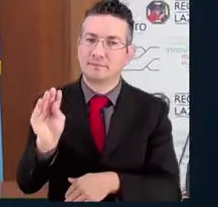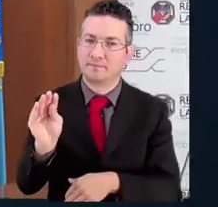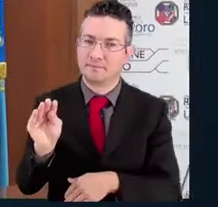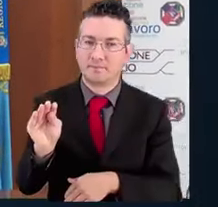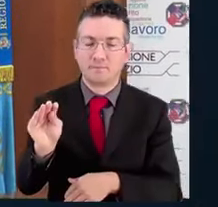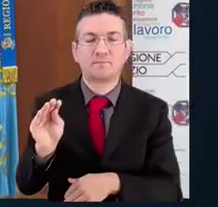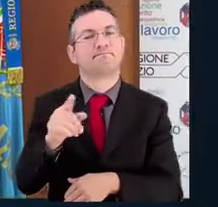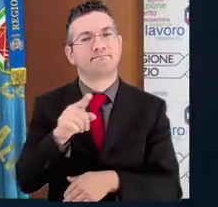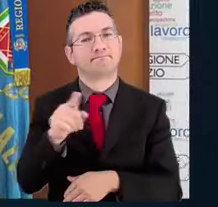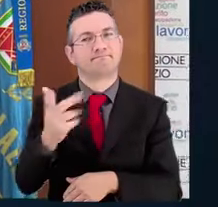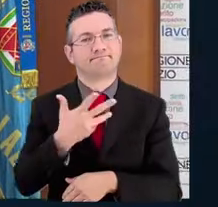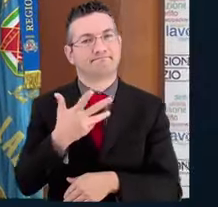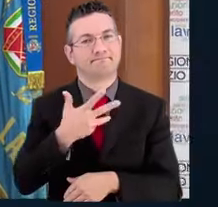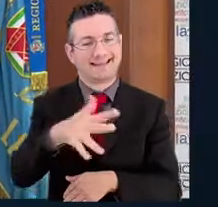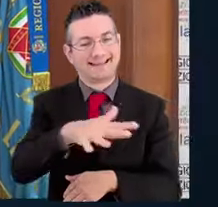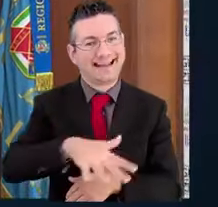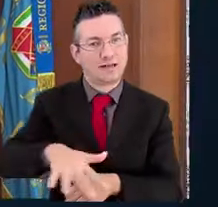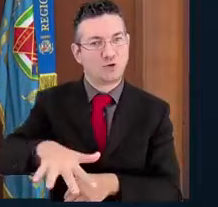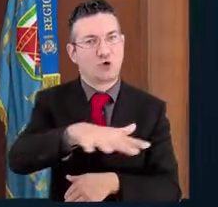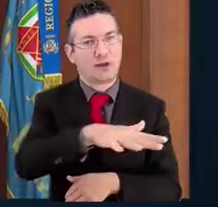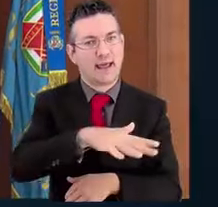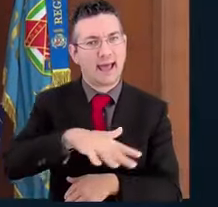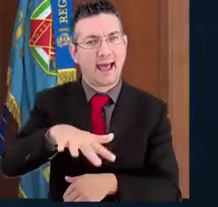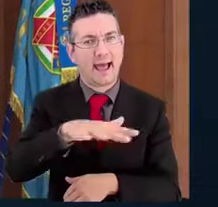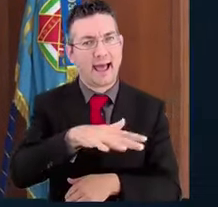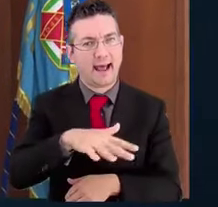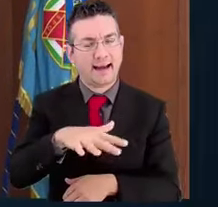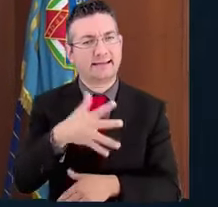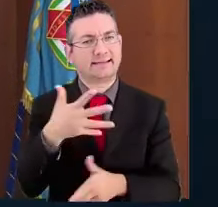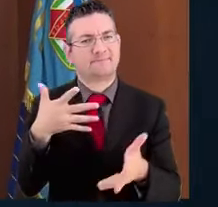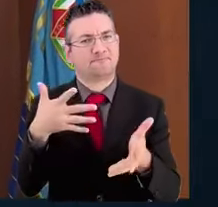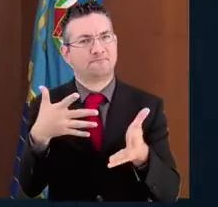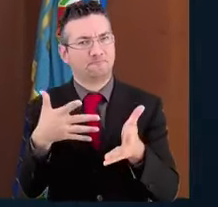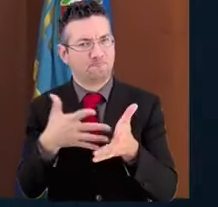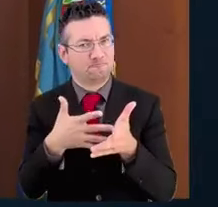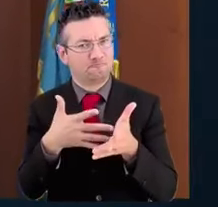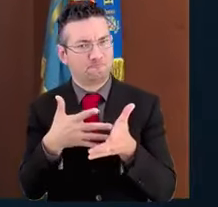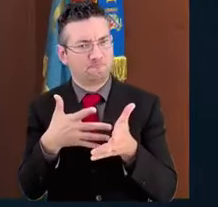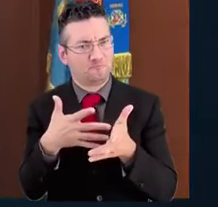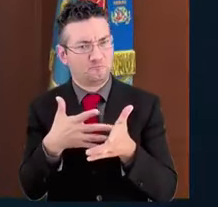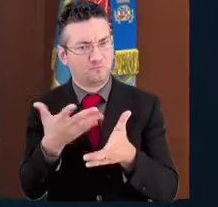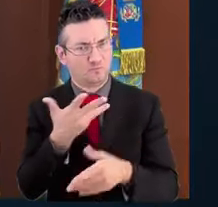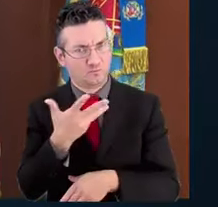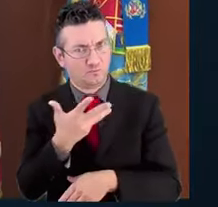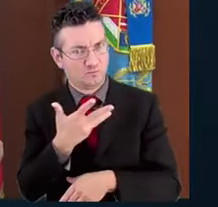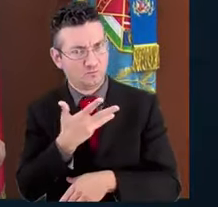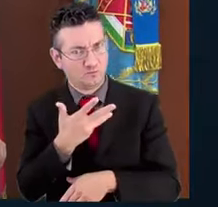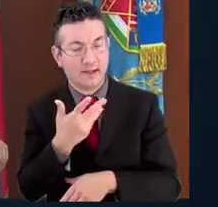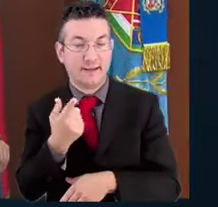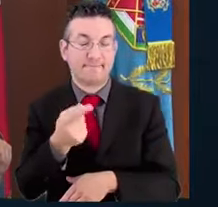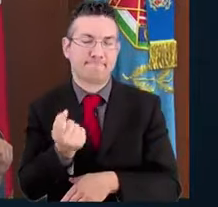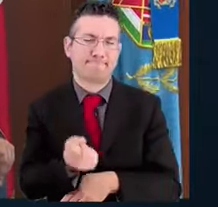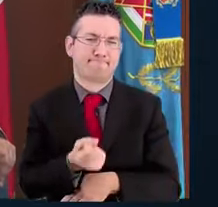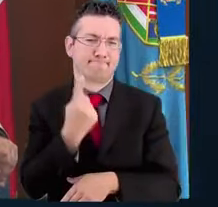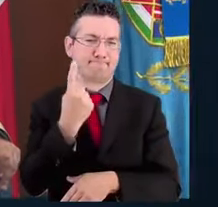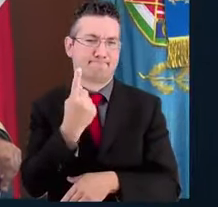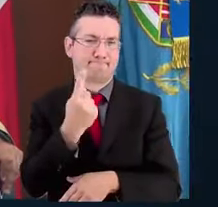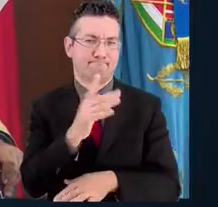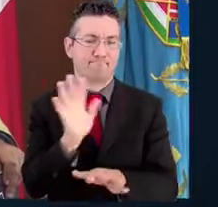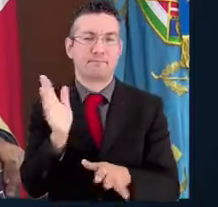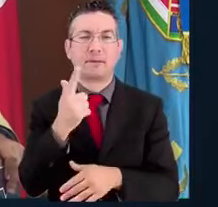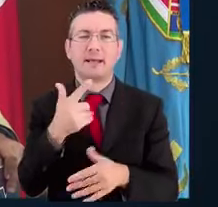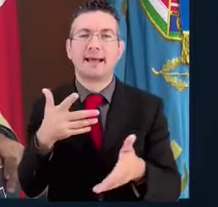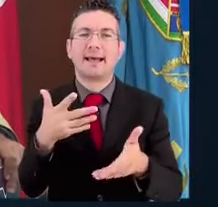livello territoriale una difficoltà che è un po un paradosso no parliamo di crisi occupazionale